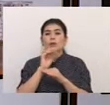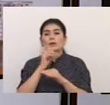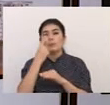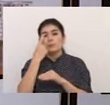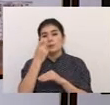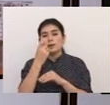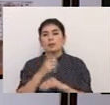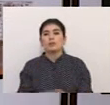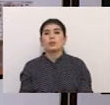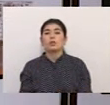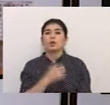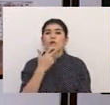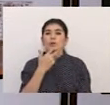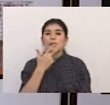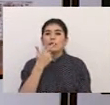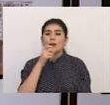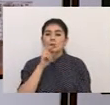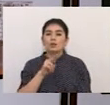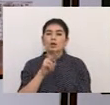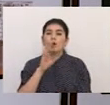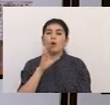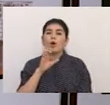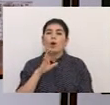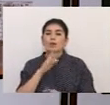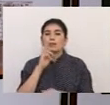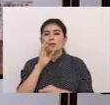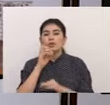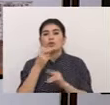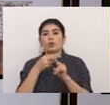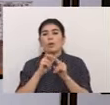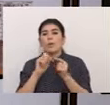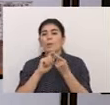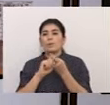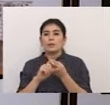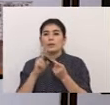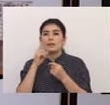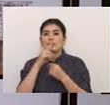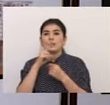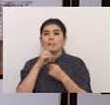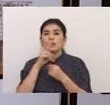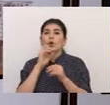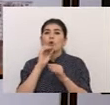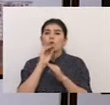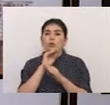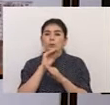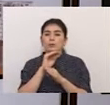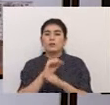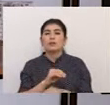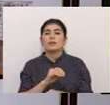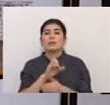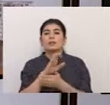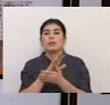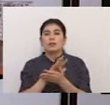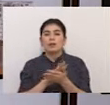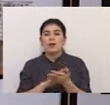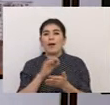bildiryapti. Uchinchi gapimizda ot kesim tarkibida keladigan bog'lama dir qo'shimchasi, davomida